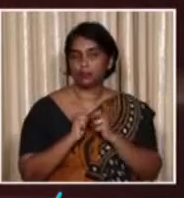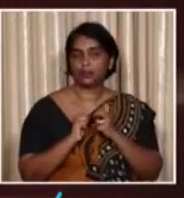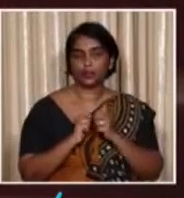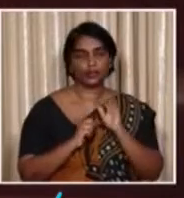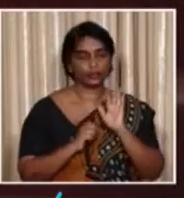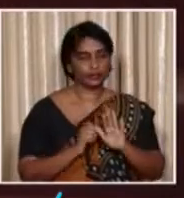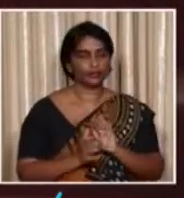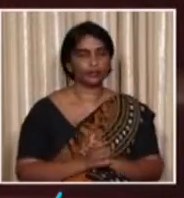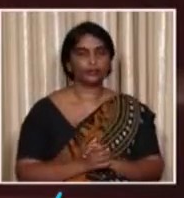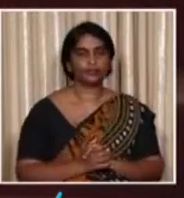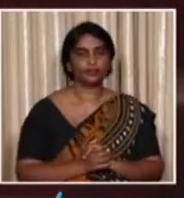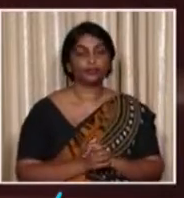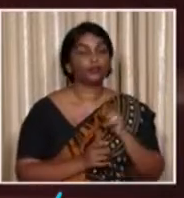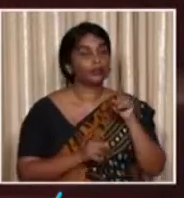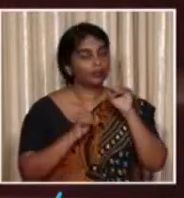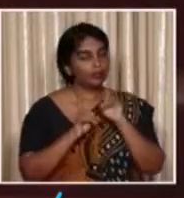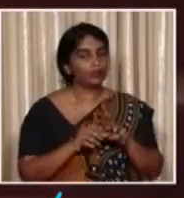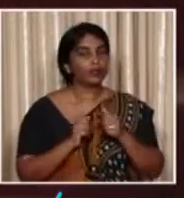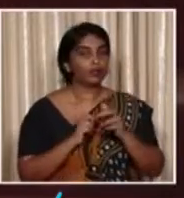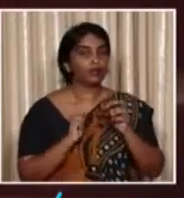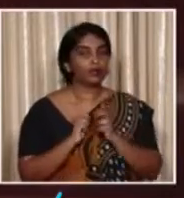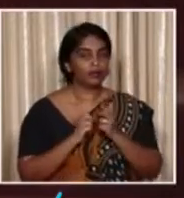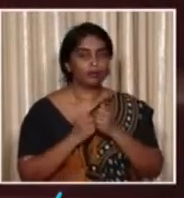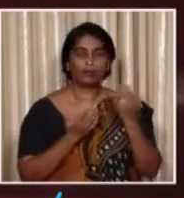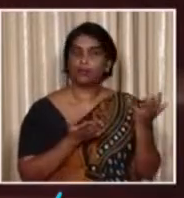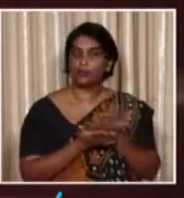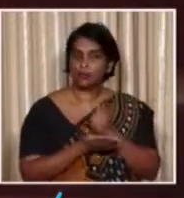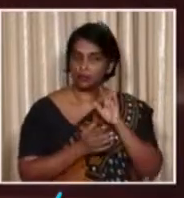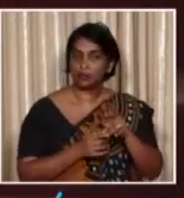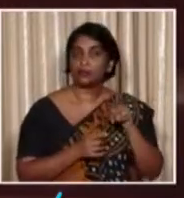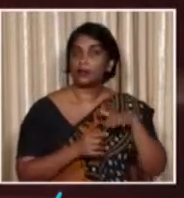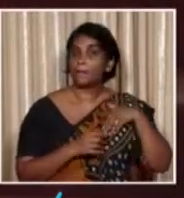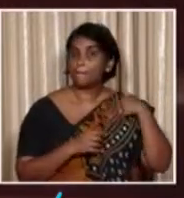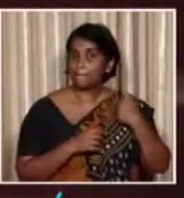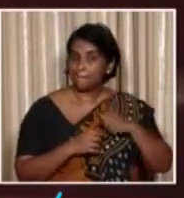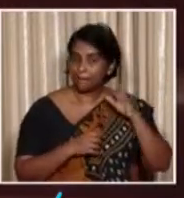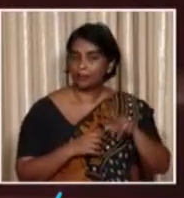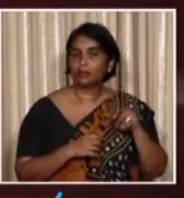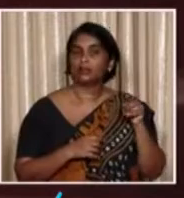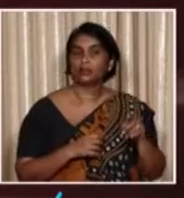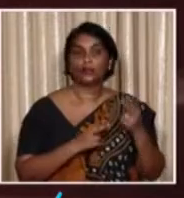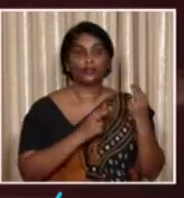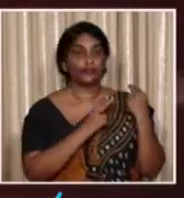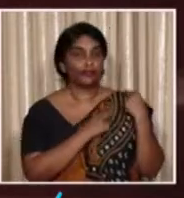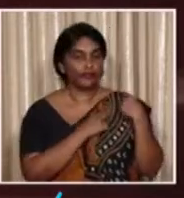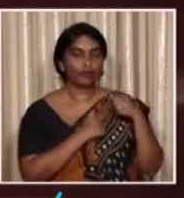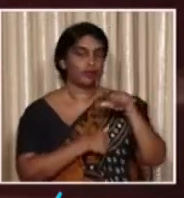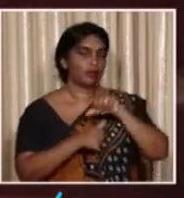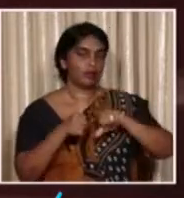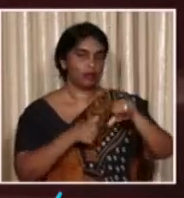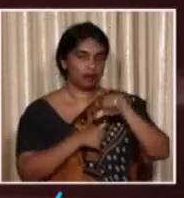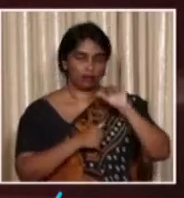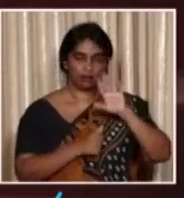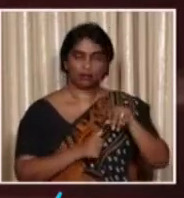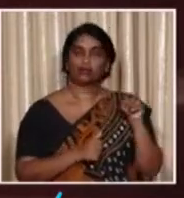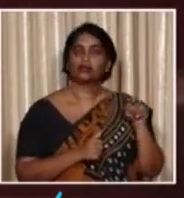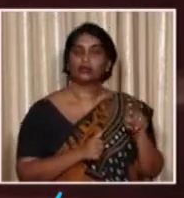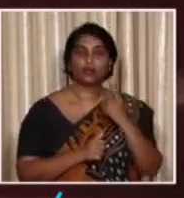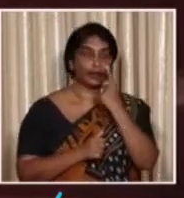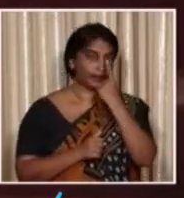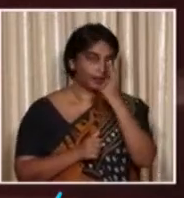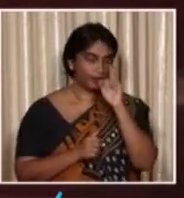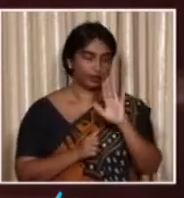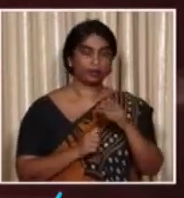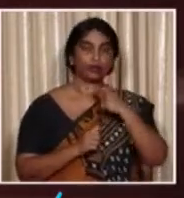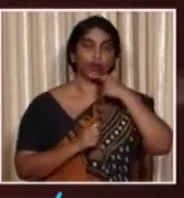ඇති. එමගින් සිදු හානි අය කර ගැනීම සඳහා මූලික වශයෙන් වගකිය යුතු ආයතන අතරින් එකක්